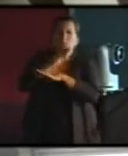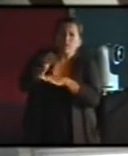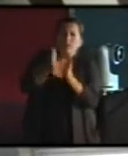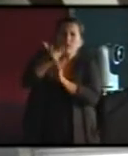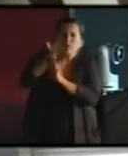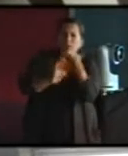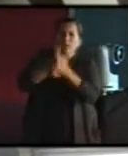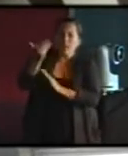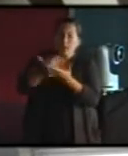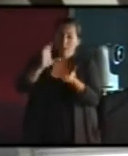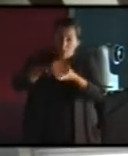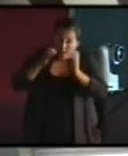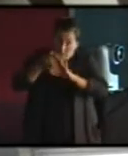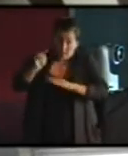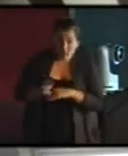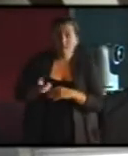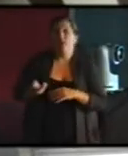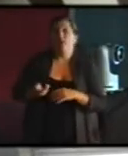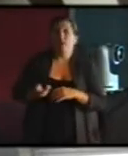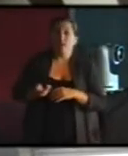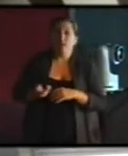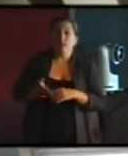est infiniment plus complexe sur